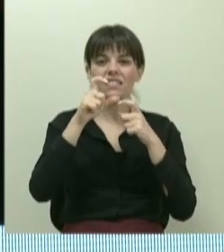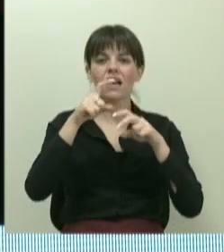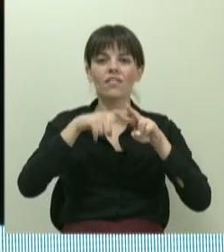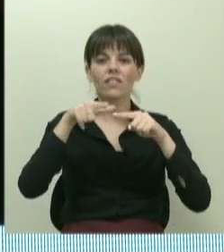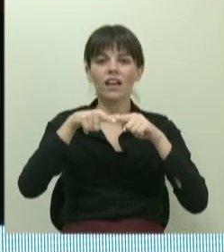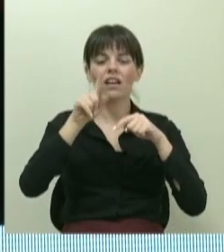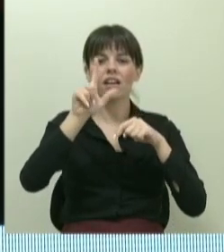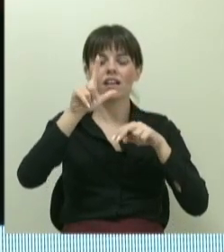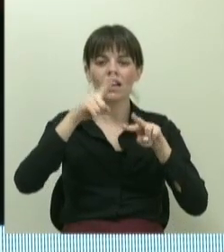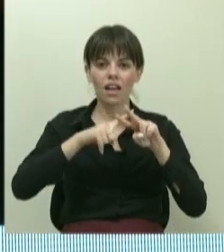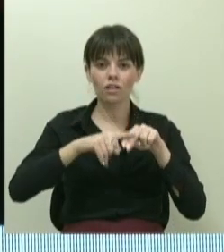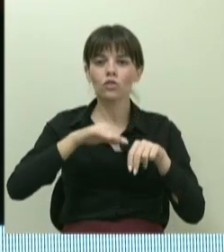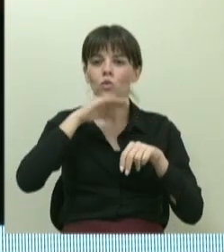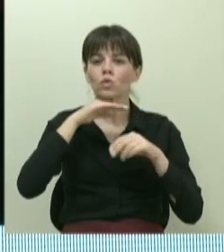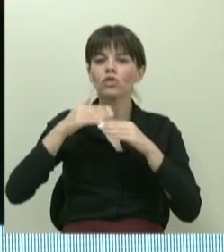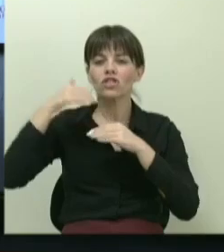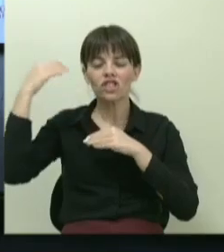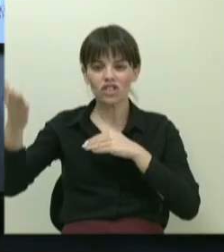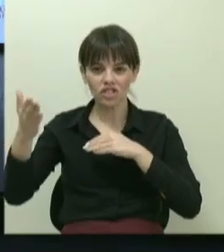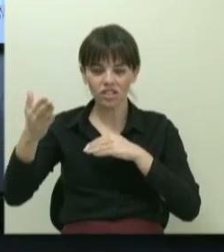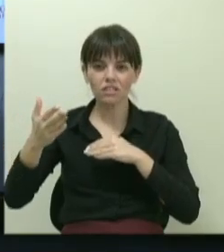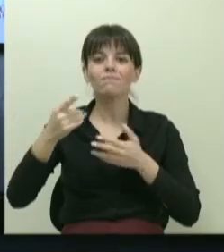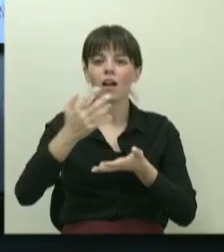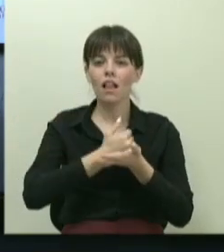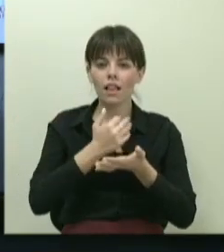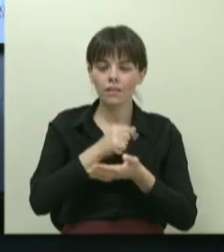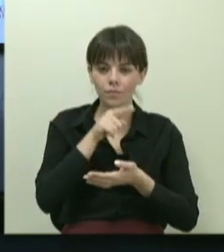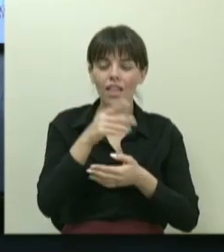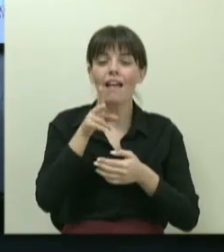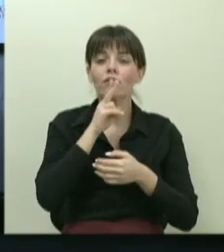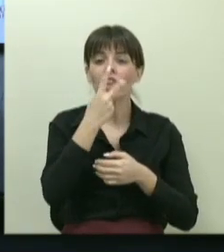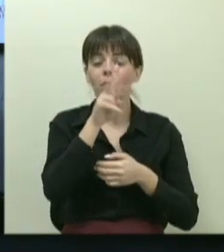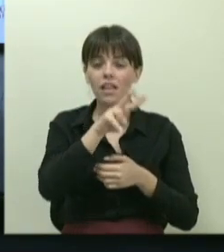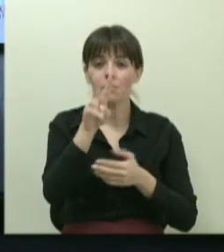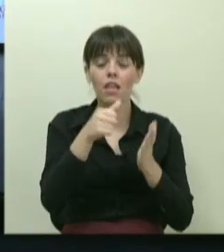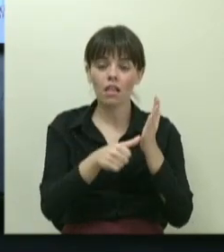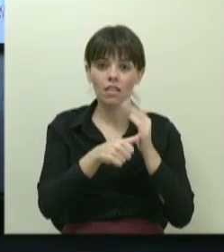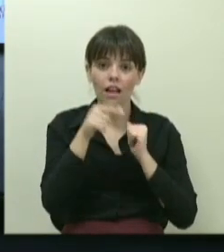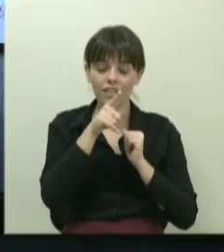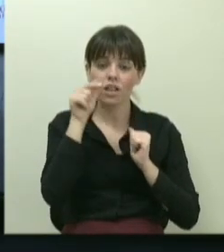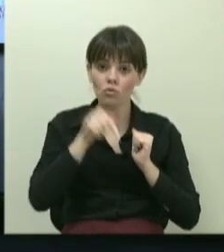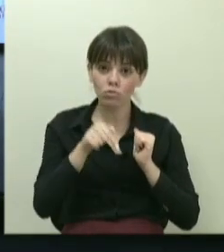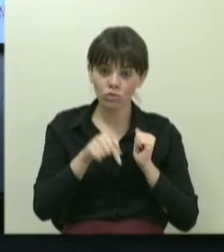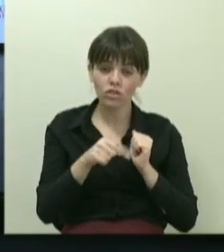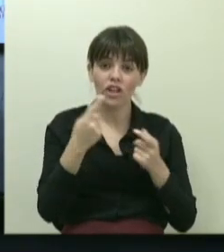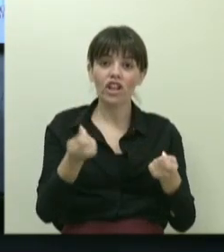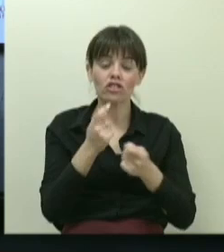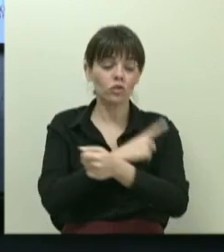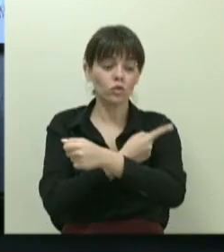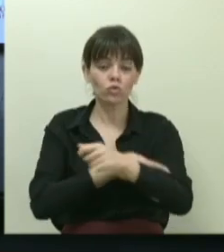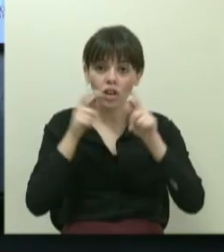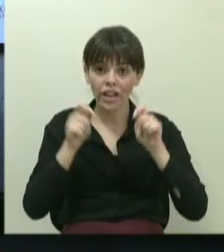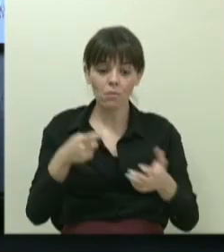da bunları görüyoruz. Bakın en son 2022'de burada iş